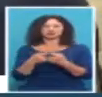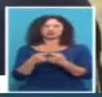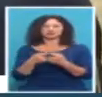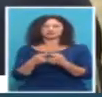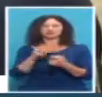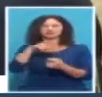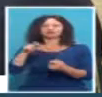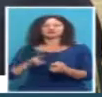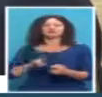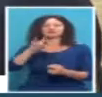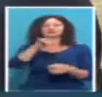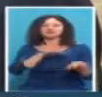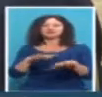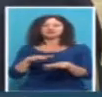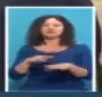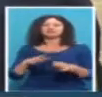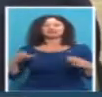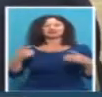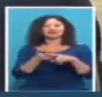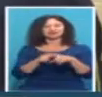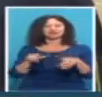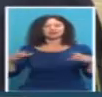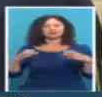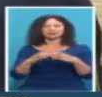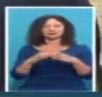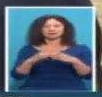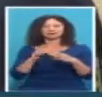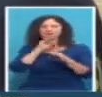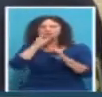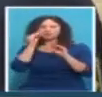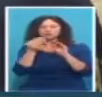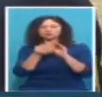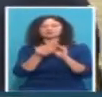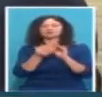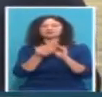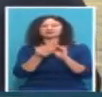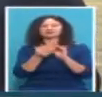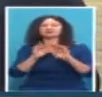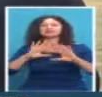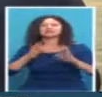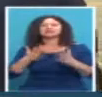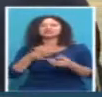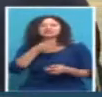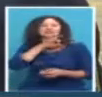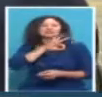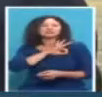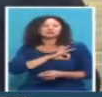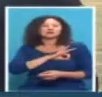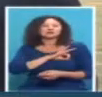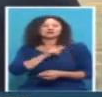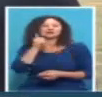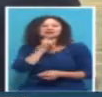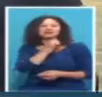авиации в деятельности авиакомпании, в том числе укрытие авиационного события, использование